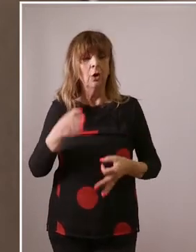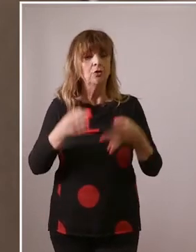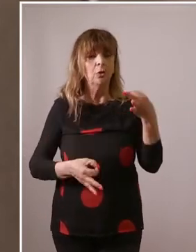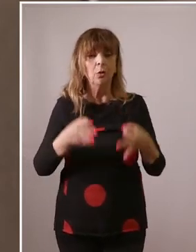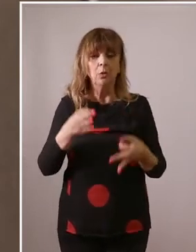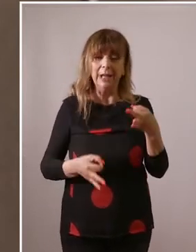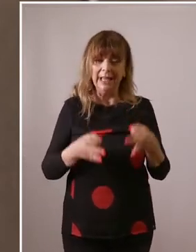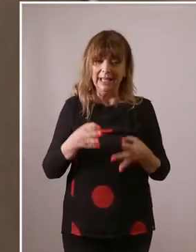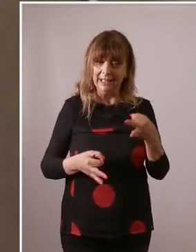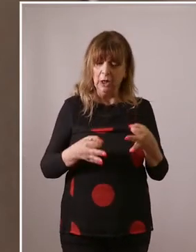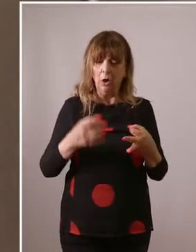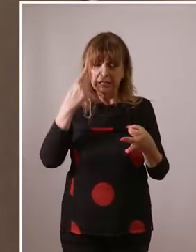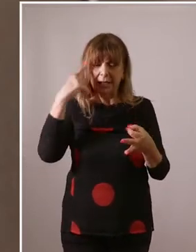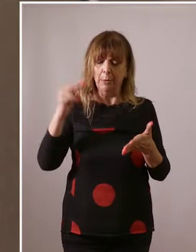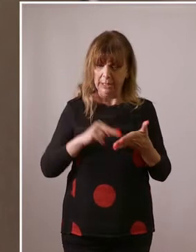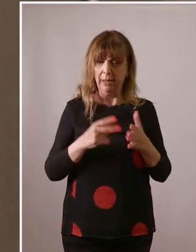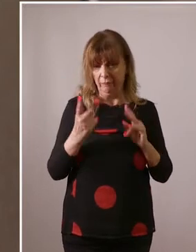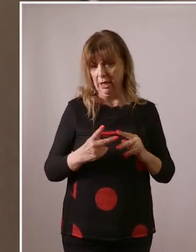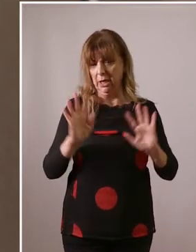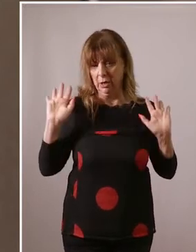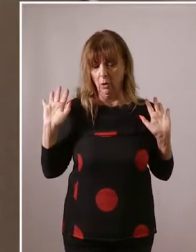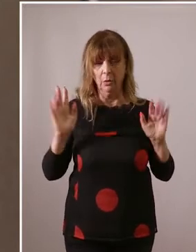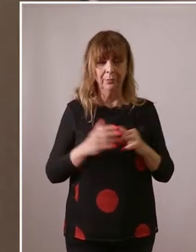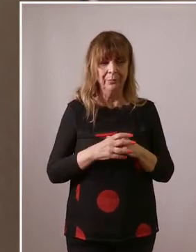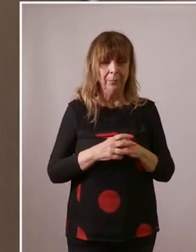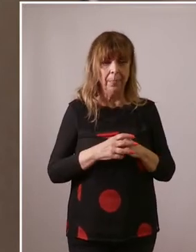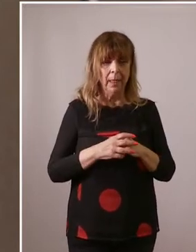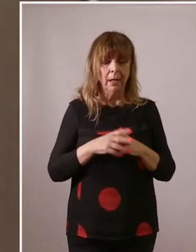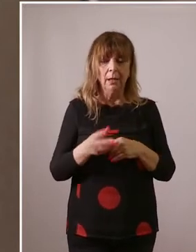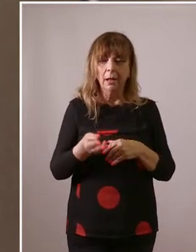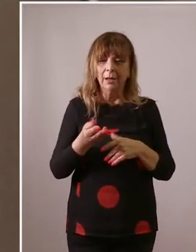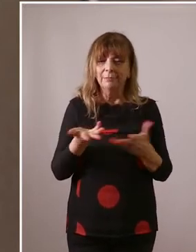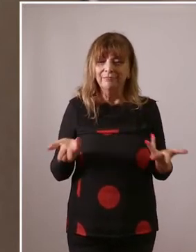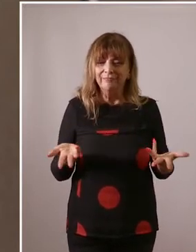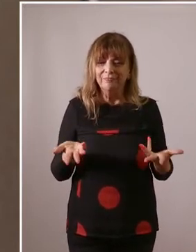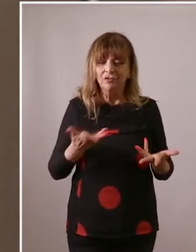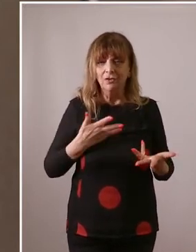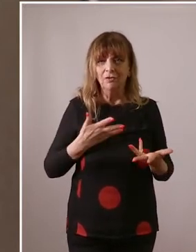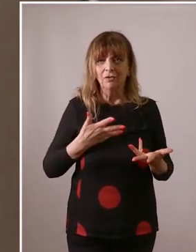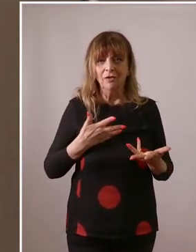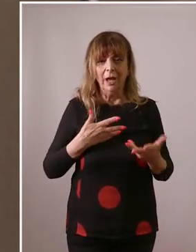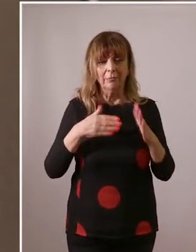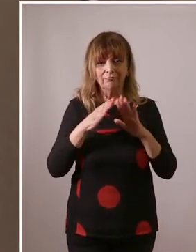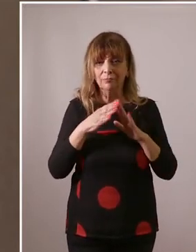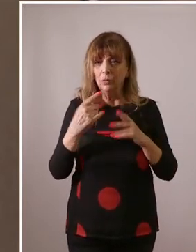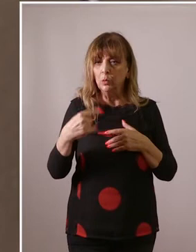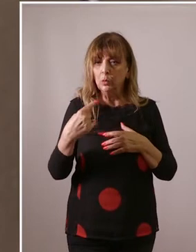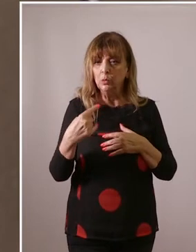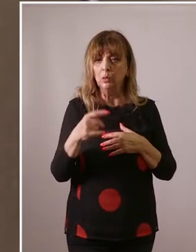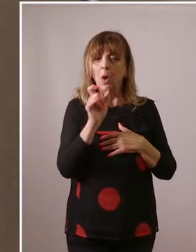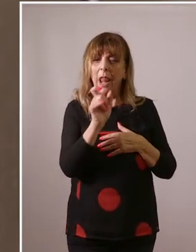senza dubbio un sapere tecnico che quindi si nutre di un proprio ideario e anche di un proprio